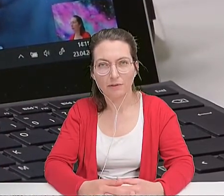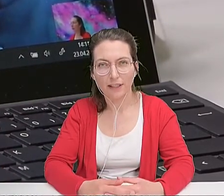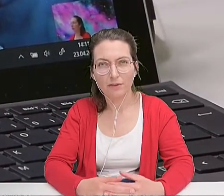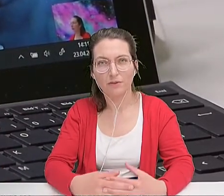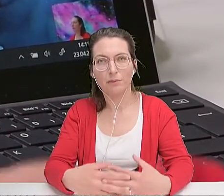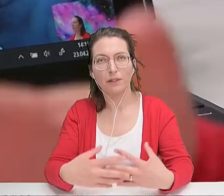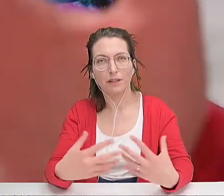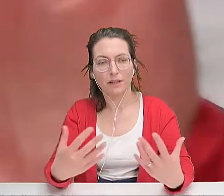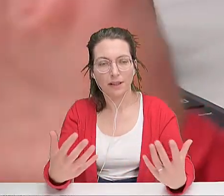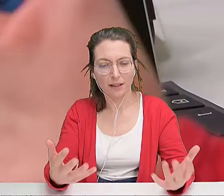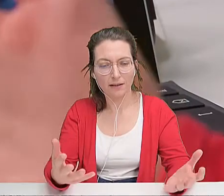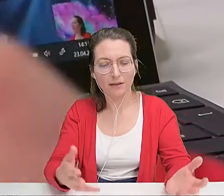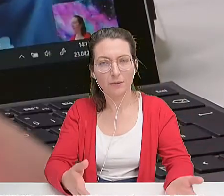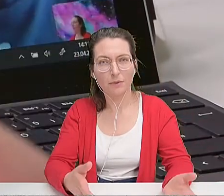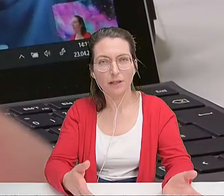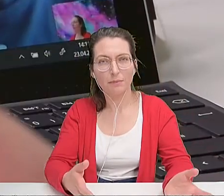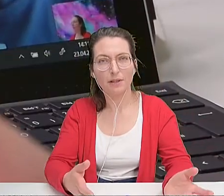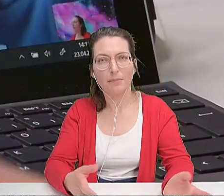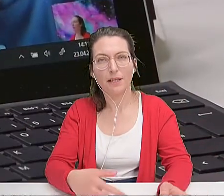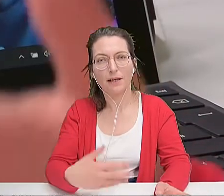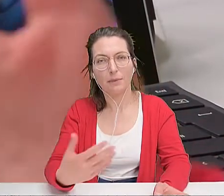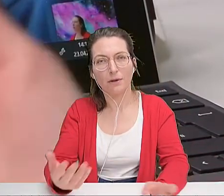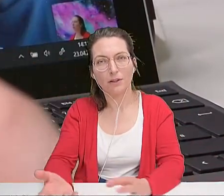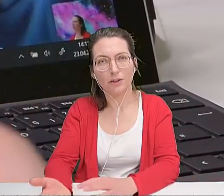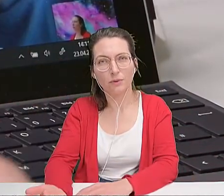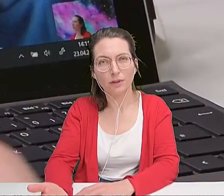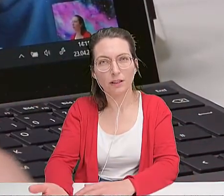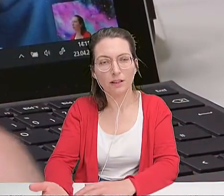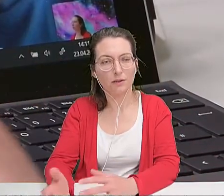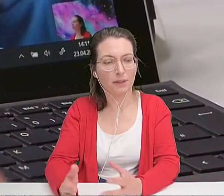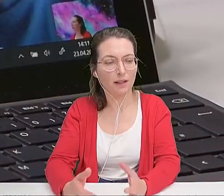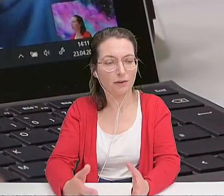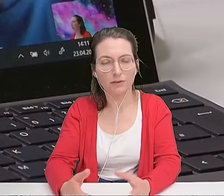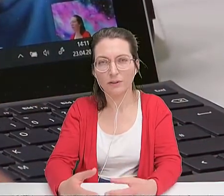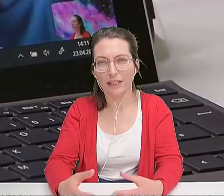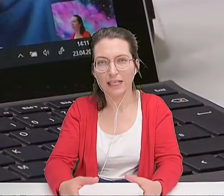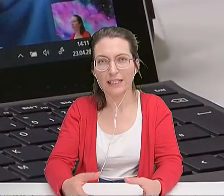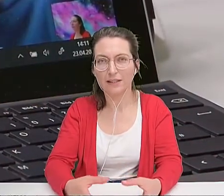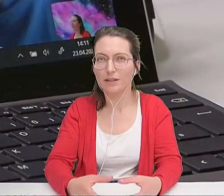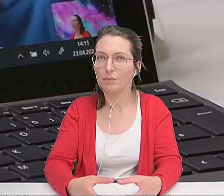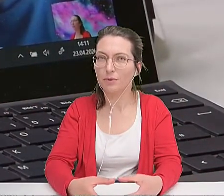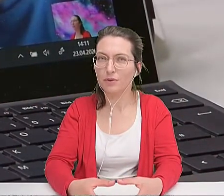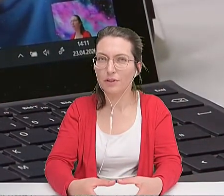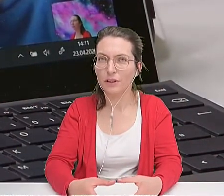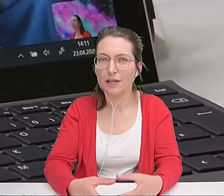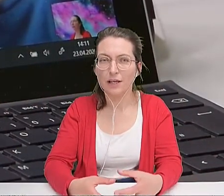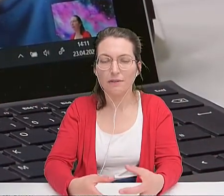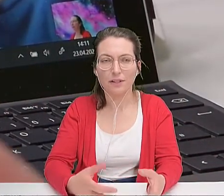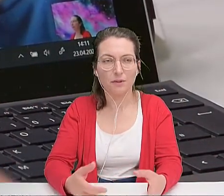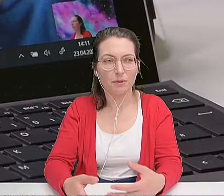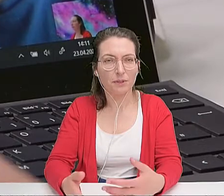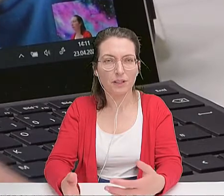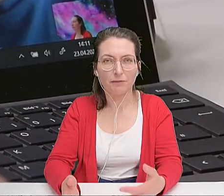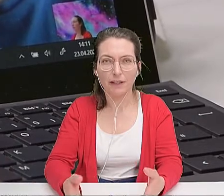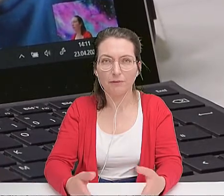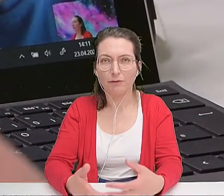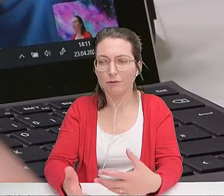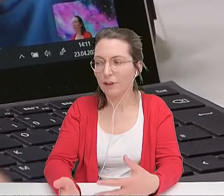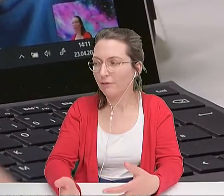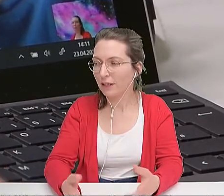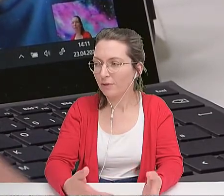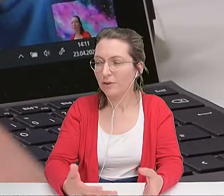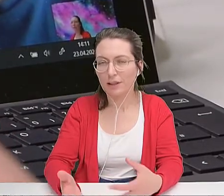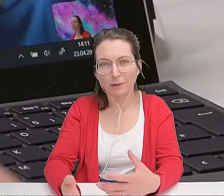Klassenzimmern unterwegs und wir bringen den Kindern das Programmieren bei, aber auch den Jugendlichen und man kann oft auch die gleichen Dinge benutzen, weil es kommt immer darauf an,